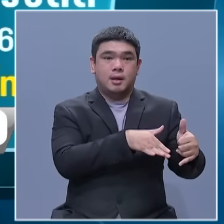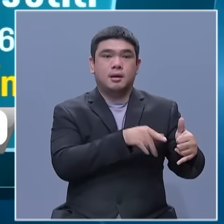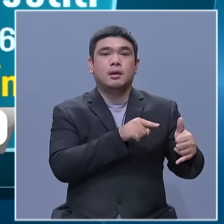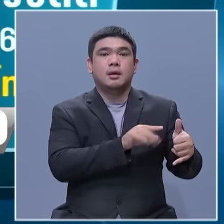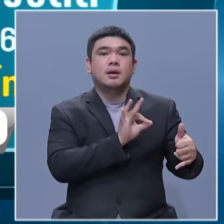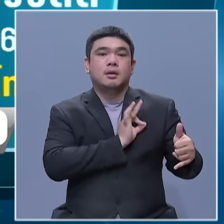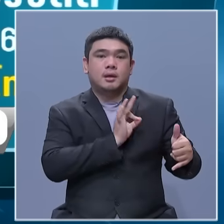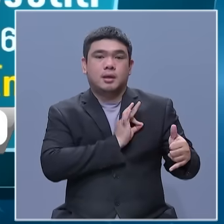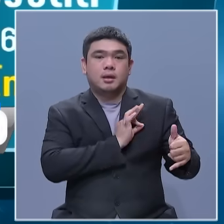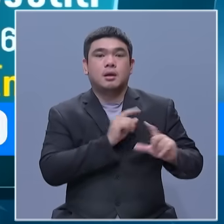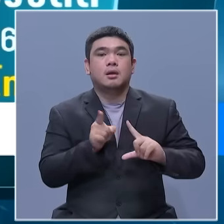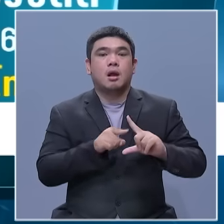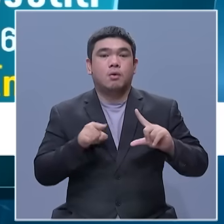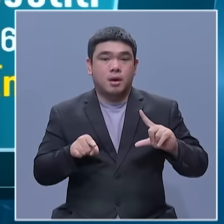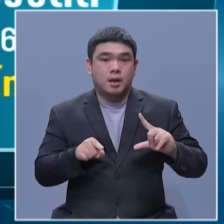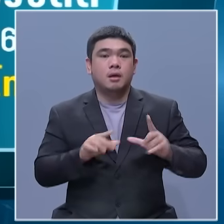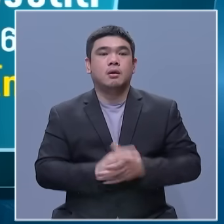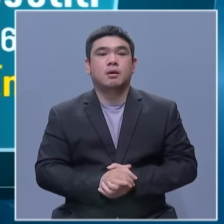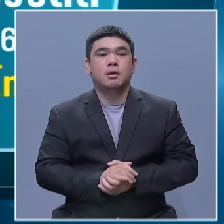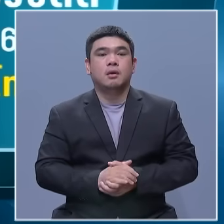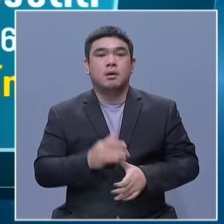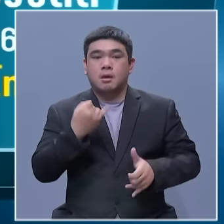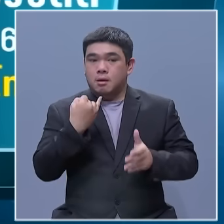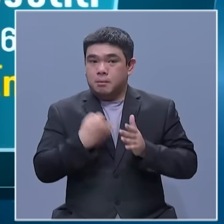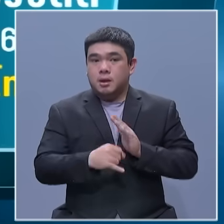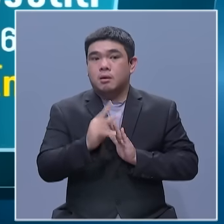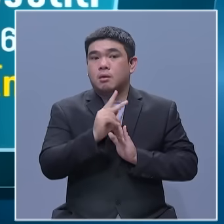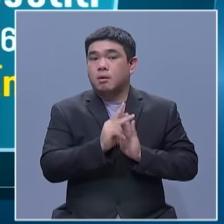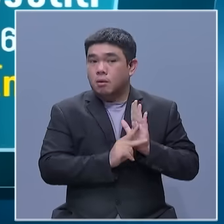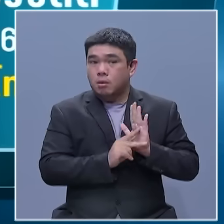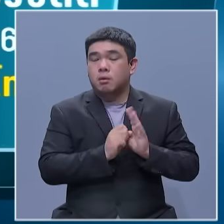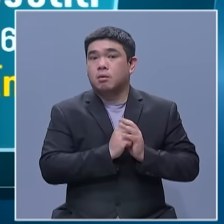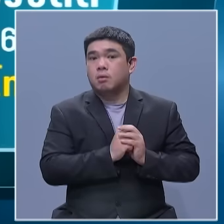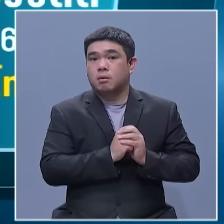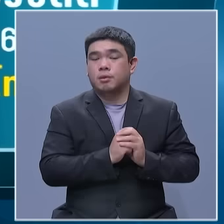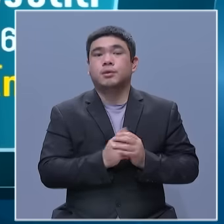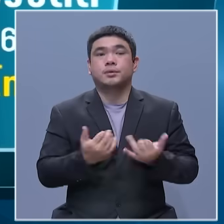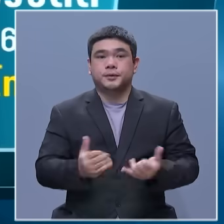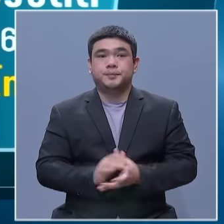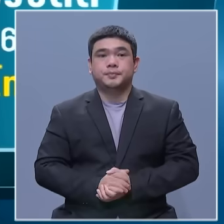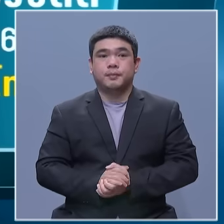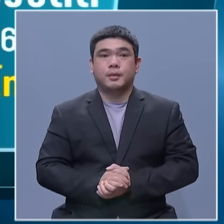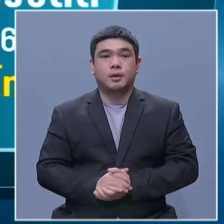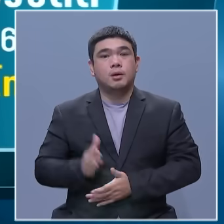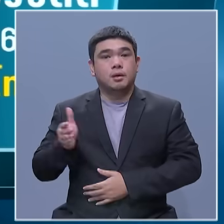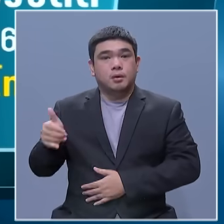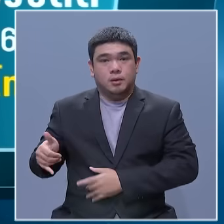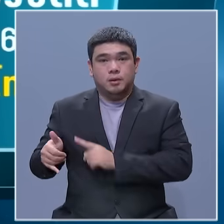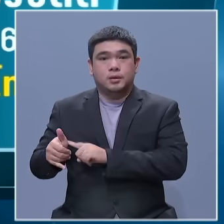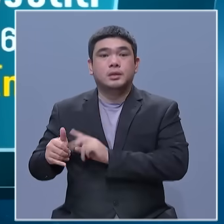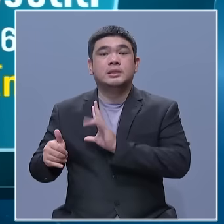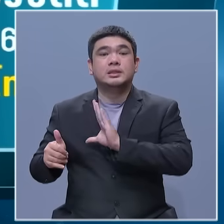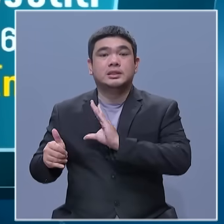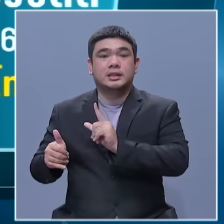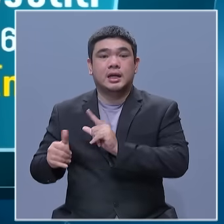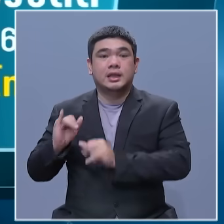ป็นสมาชิกพรรคก้าวไกลเพราะถือว่ากระทำผิดวินัยร้ายแรงนี่ขึ้นตามหน้าจอเลยนะครับส่วนอีกคนหนึ่งก็คือคุณชัยยาม